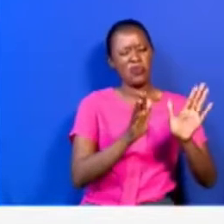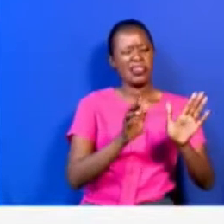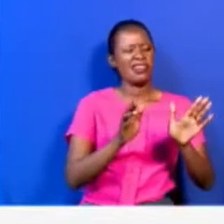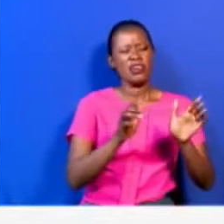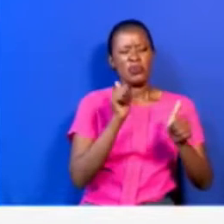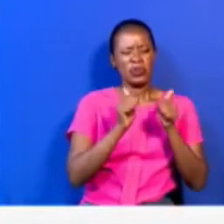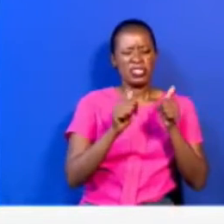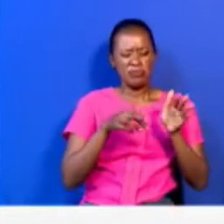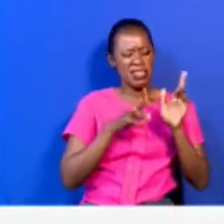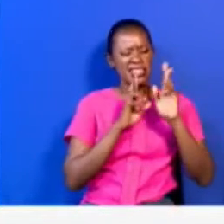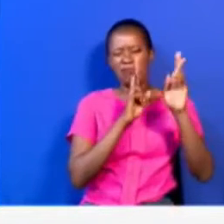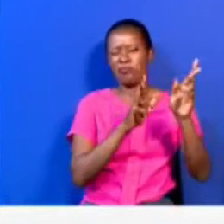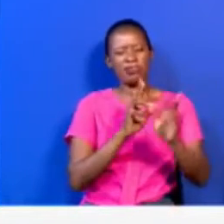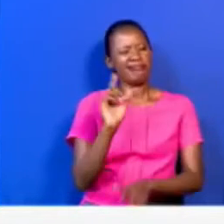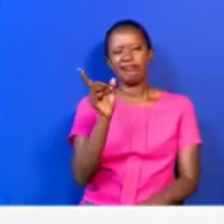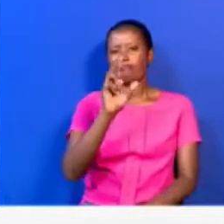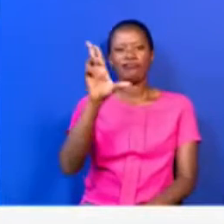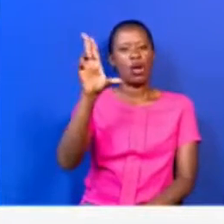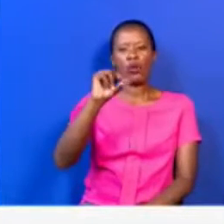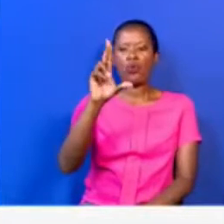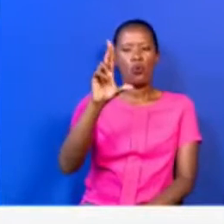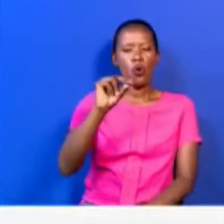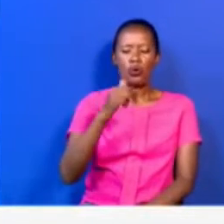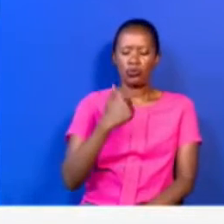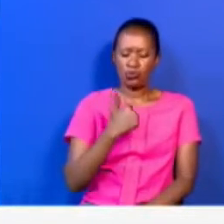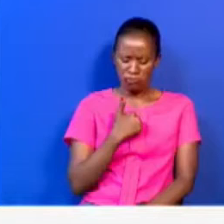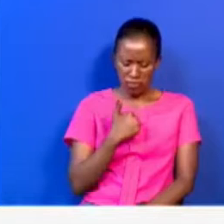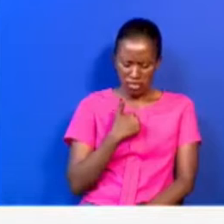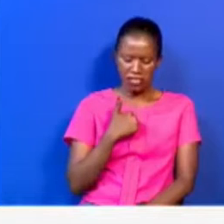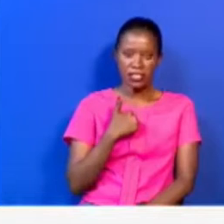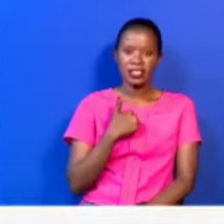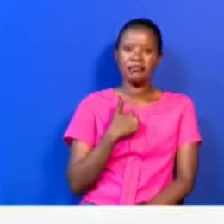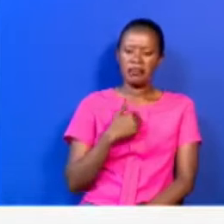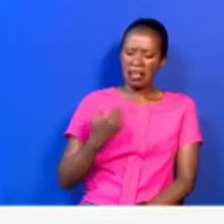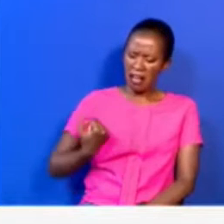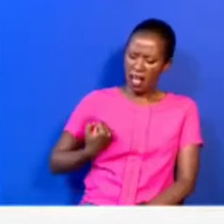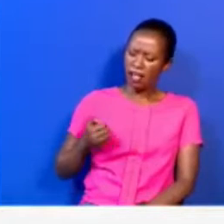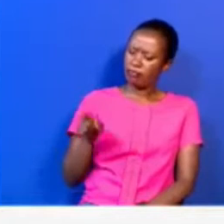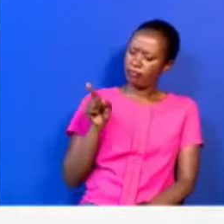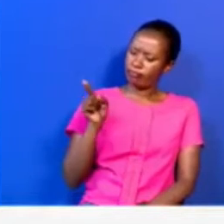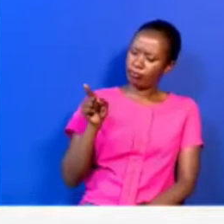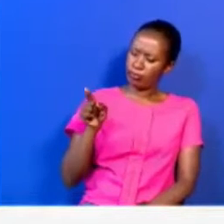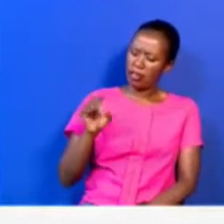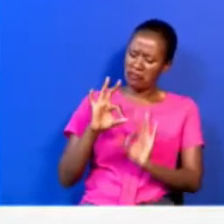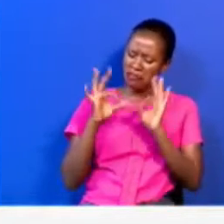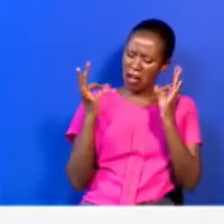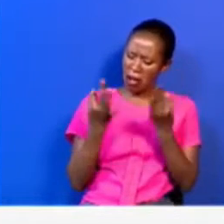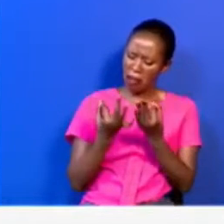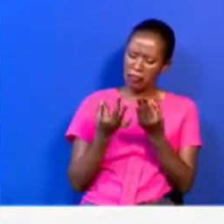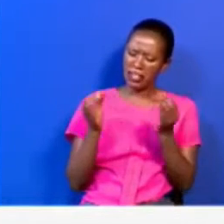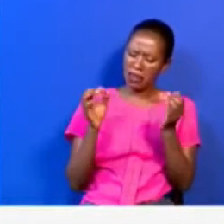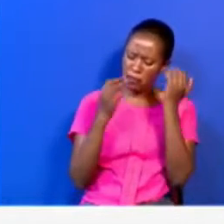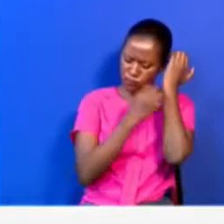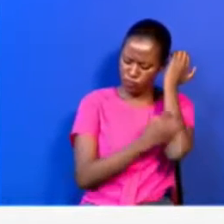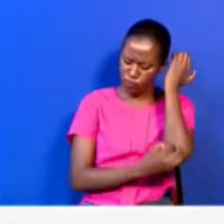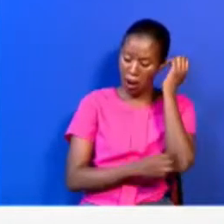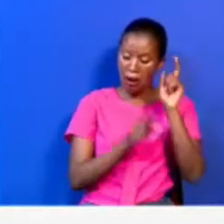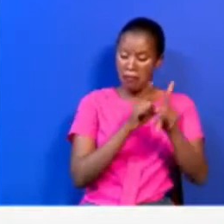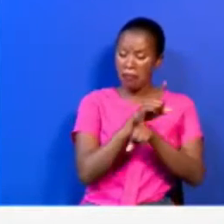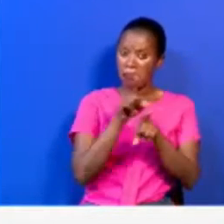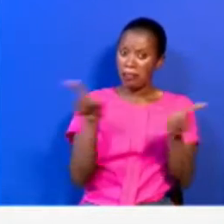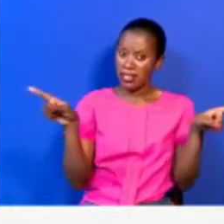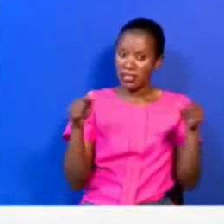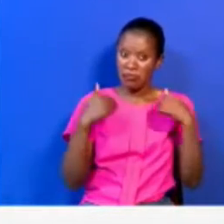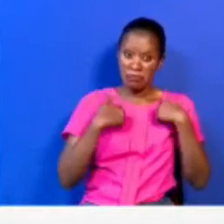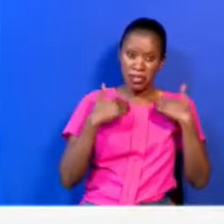vile mimi nilireport. Kwa hivyo leo nikasema despite the fact Lisa familia haijiwezi, lakini as a leader